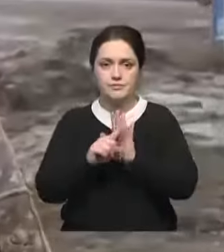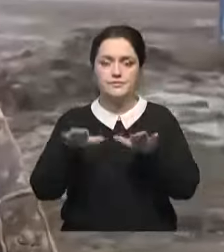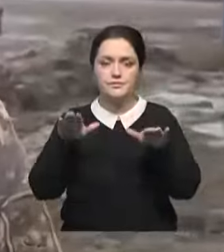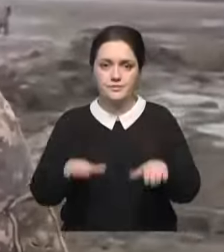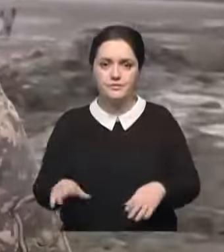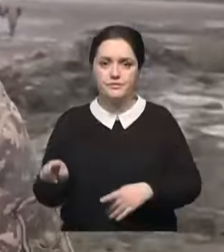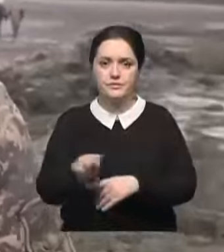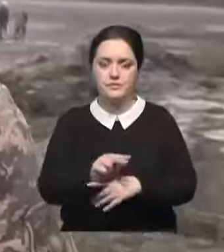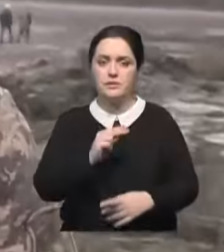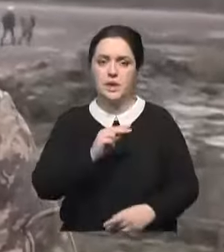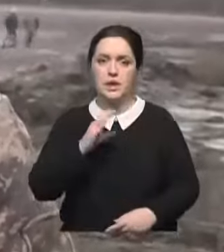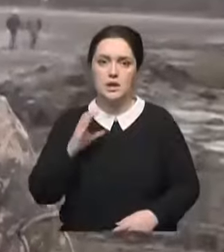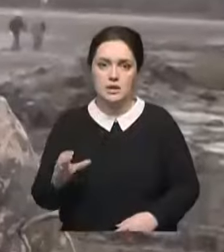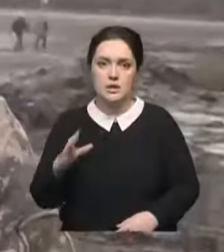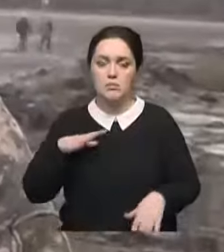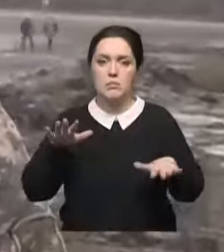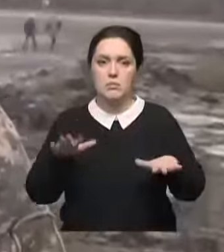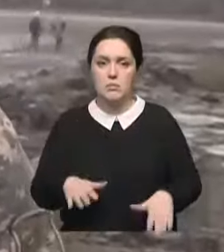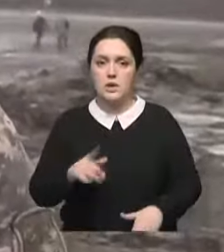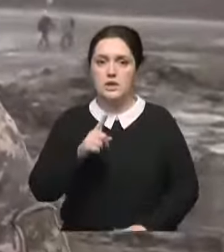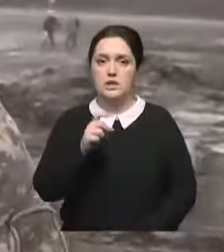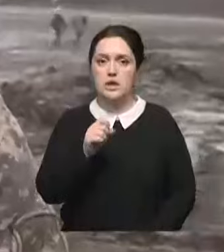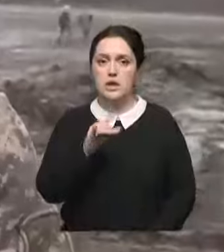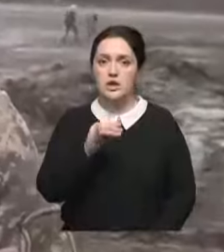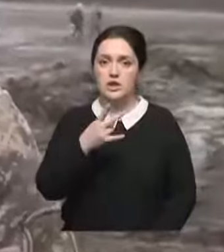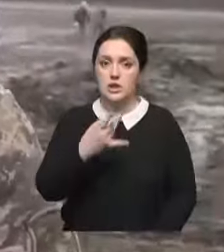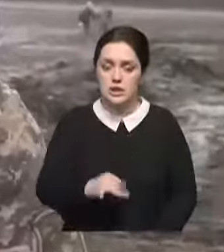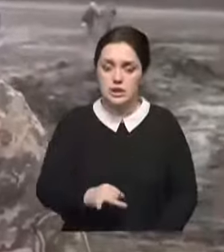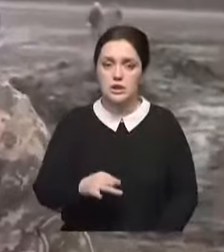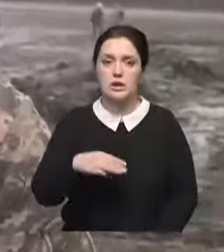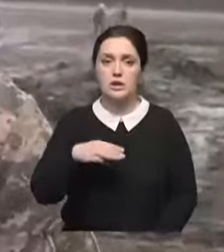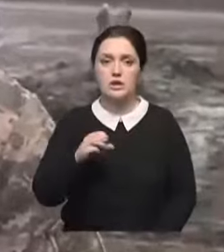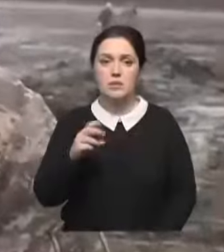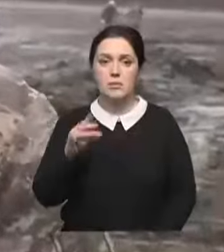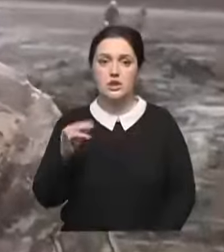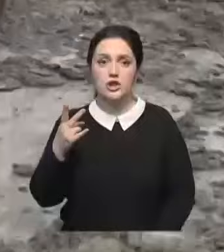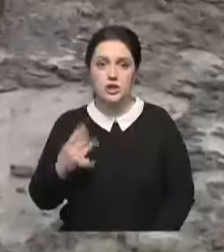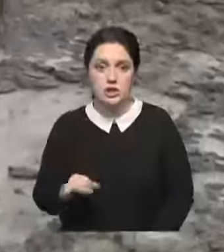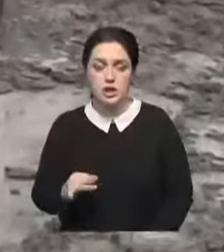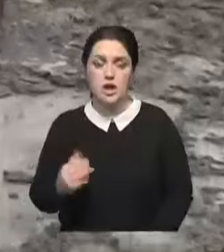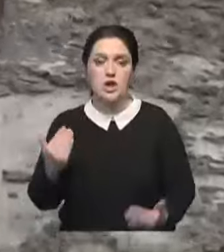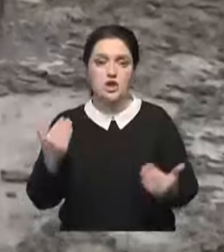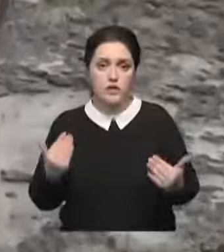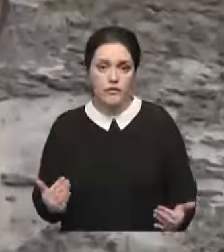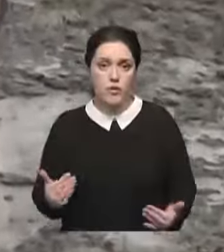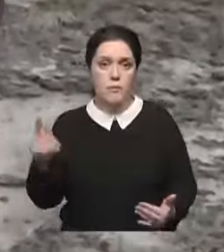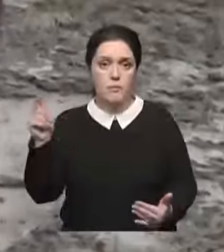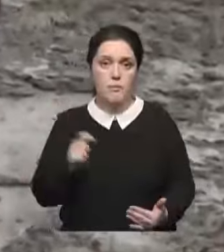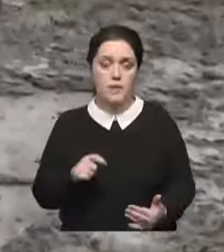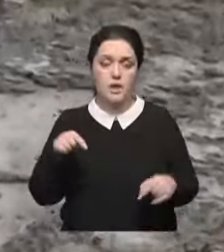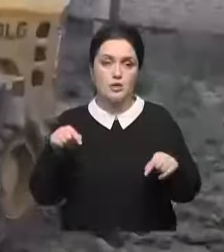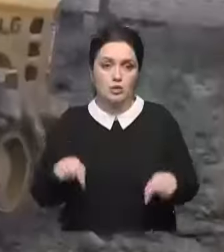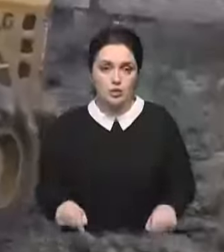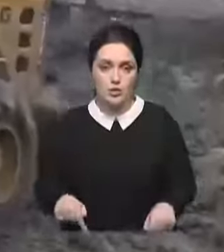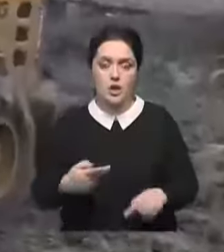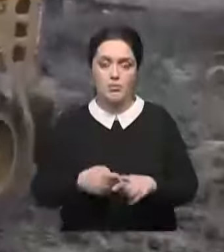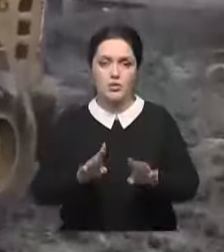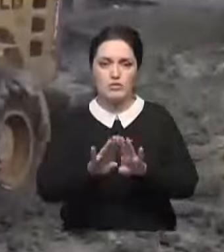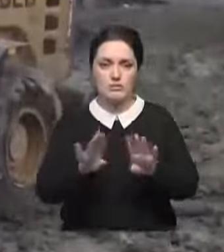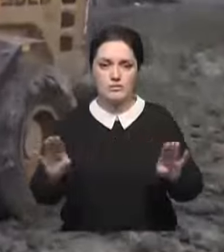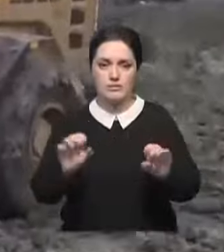ЧС. Мы были в таких местах, как Заречный, Тепличный. Сегодня приехали сюда в целях укрепления